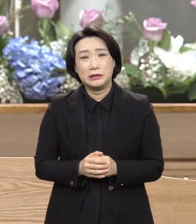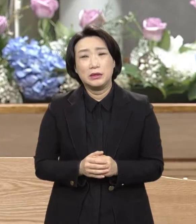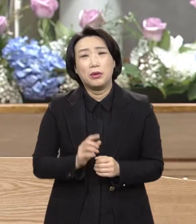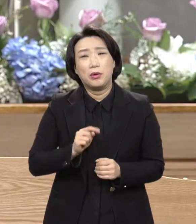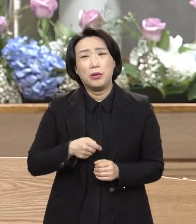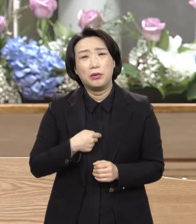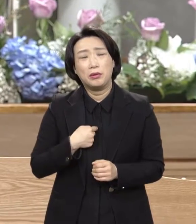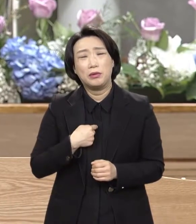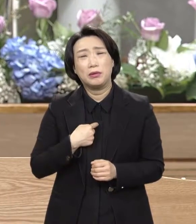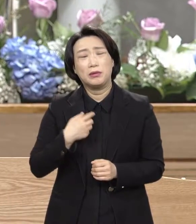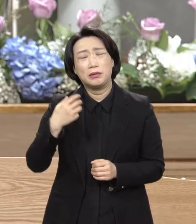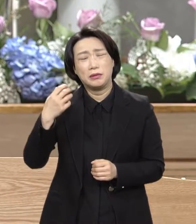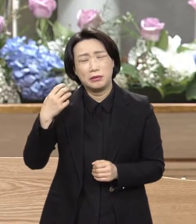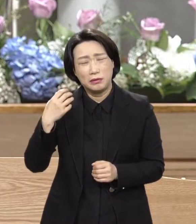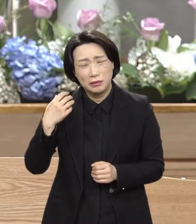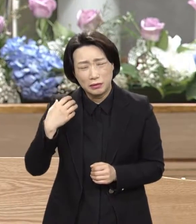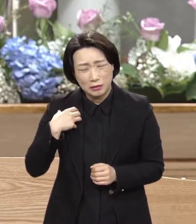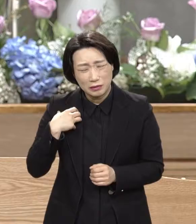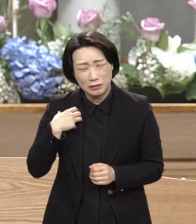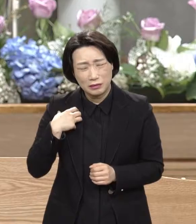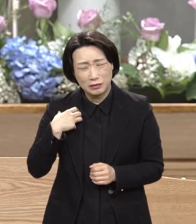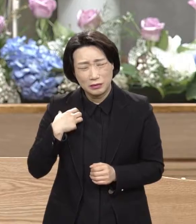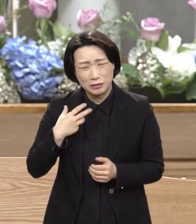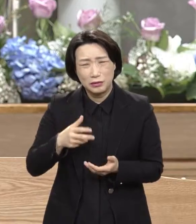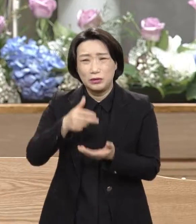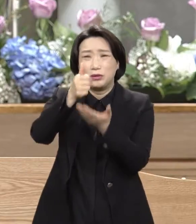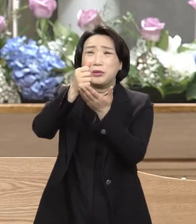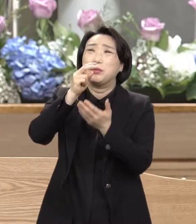홀로 드신 주님이여,